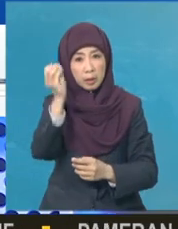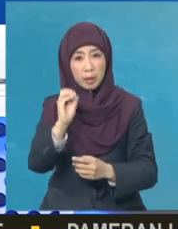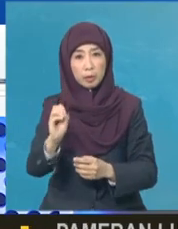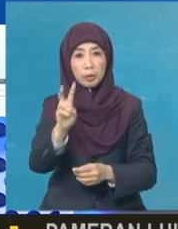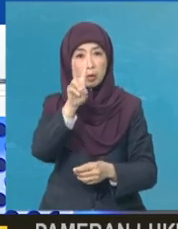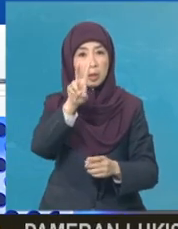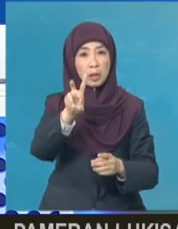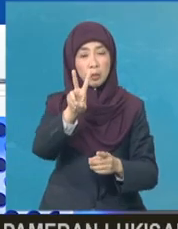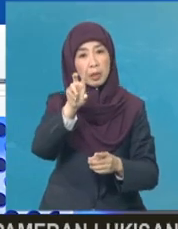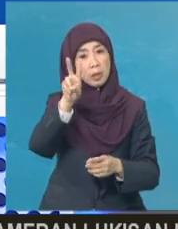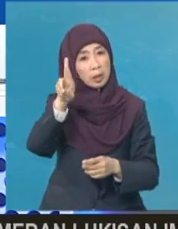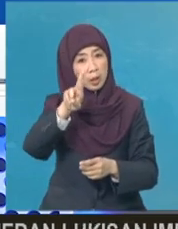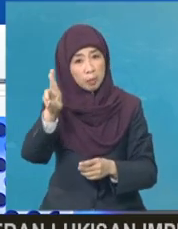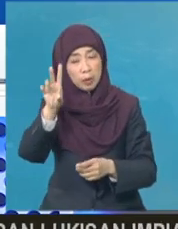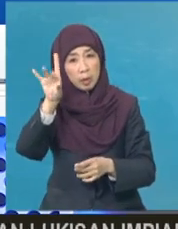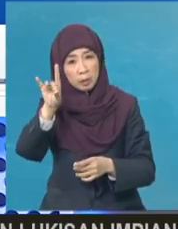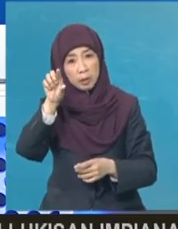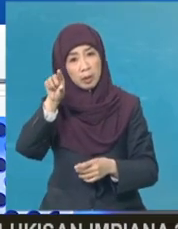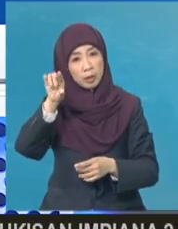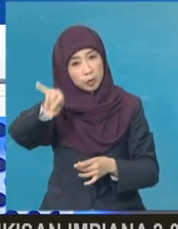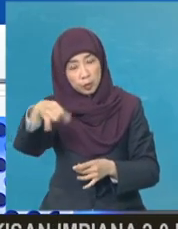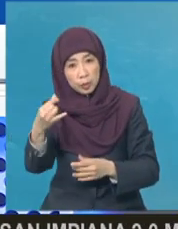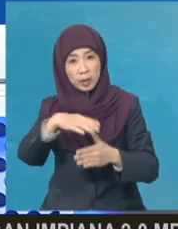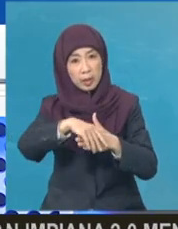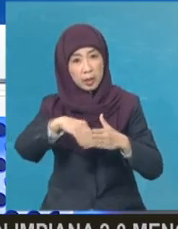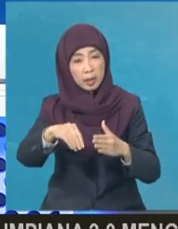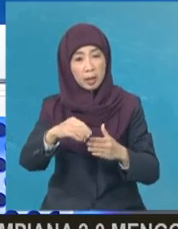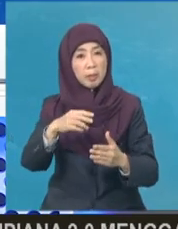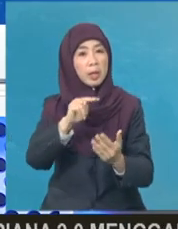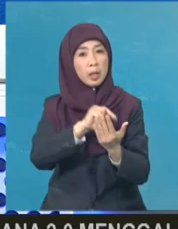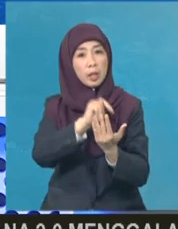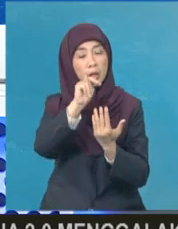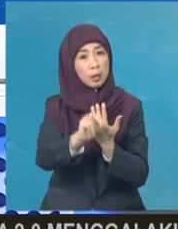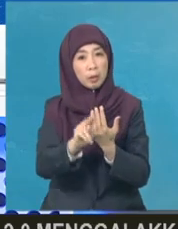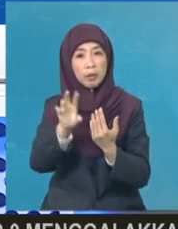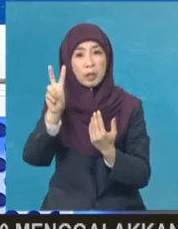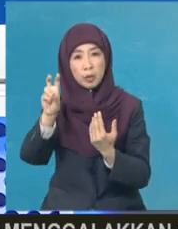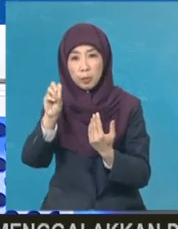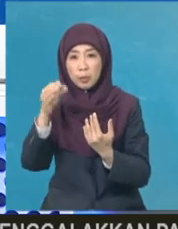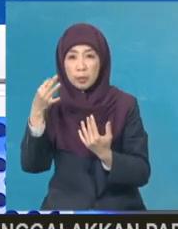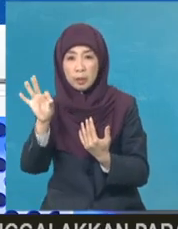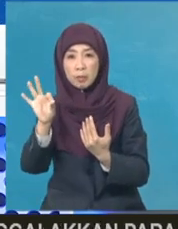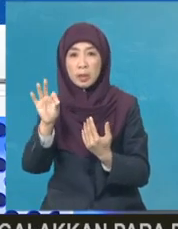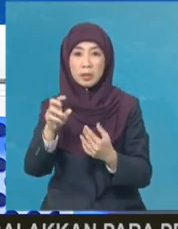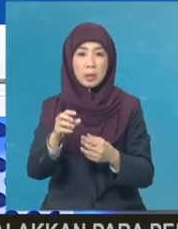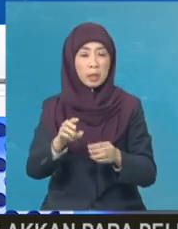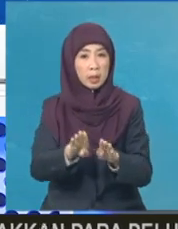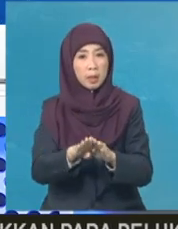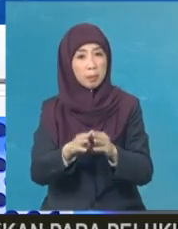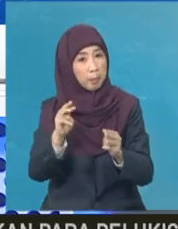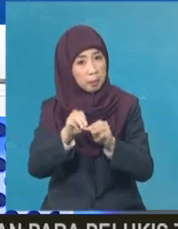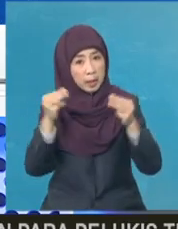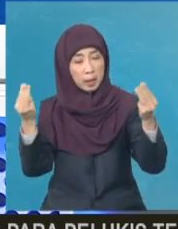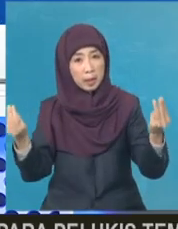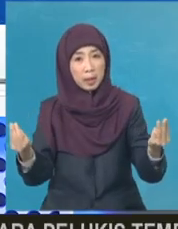daripada 2087 perpuluhan satu juta bngget Pada bulan yang sama tahun 2019 dalam siram media